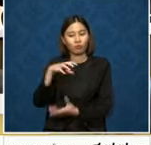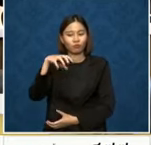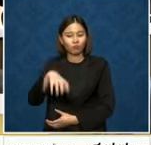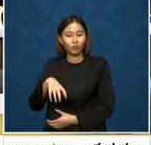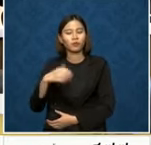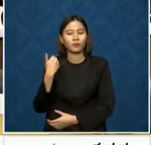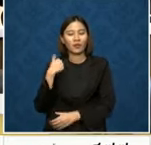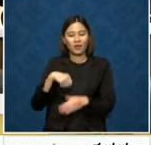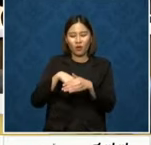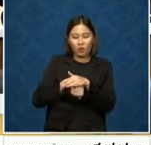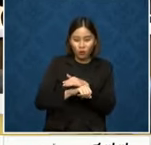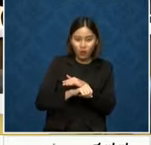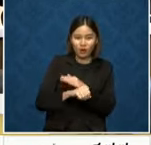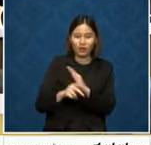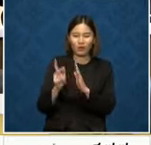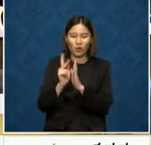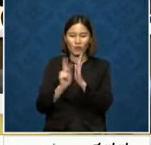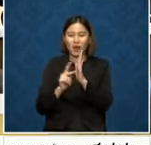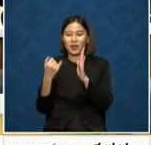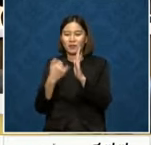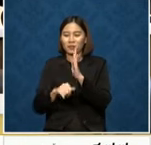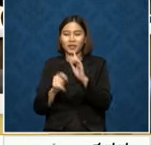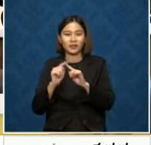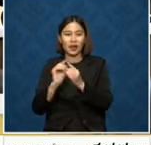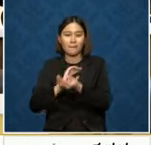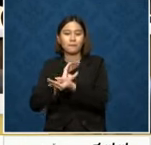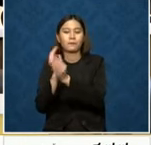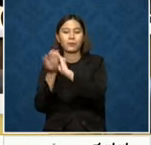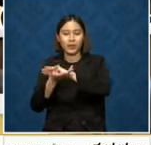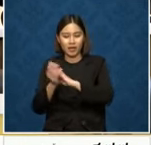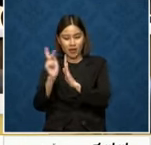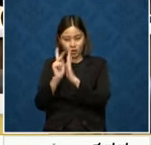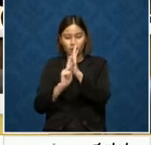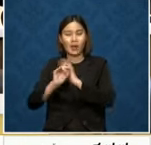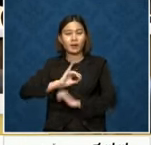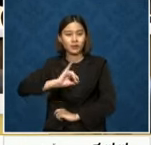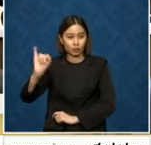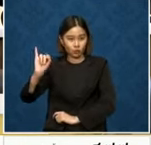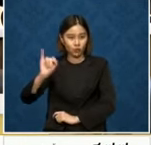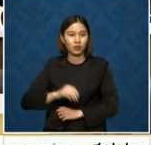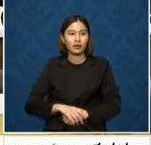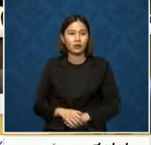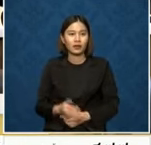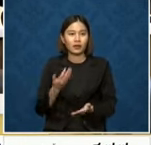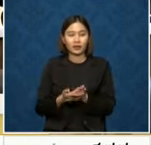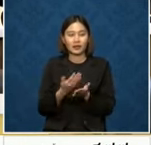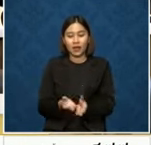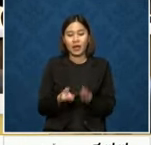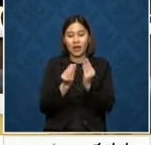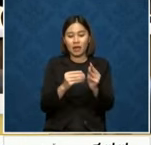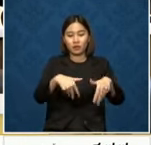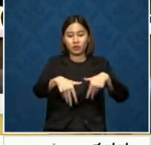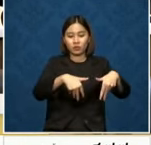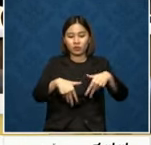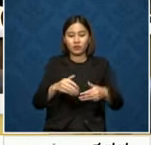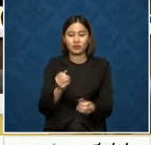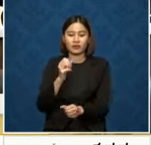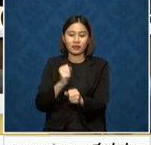วยและสิ่งผิดกฎหมายเนี่ยเอาขึ้นมาบนดินทำให้ถูกต้องเอาเงินให้ท้องถิ่นเอาเงินให้สถาน